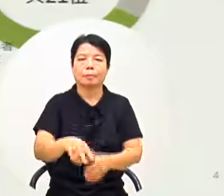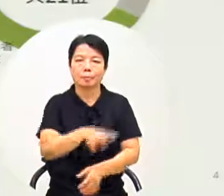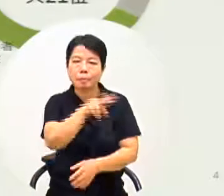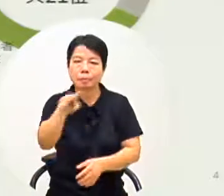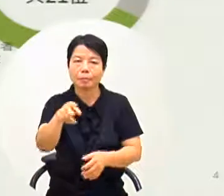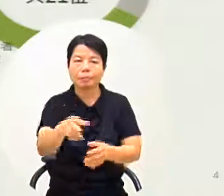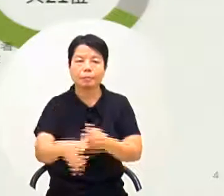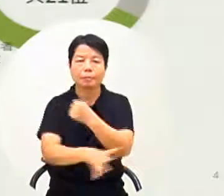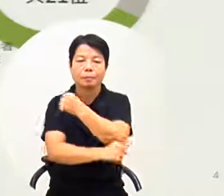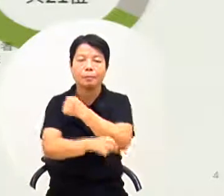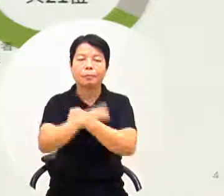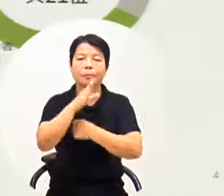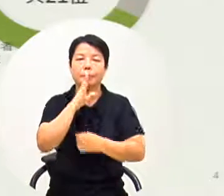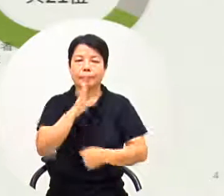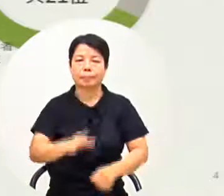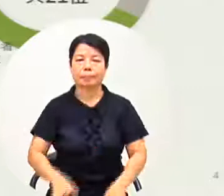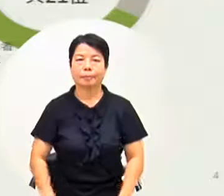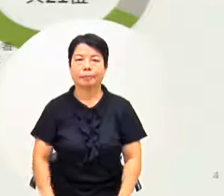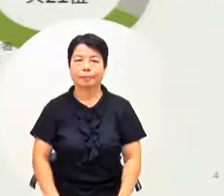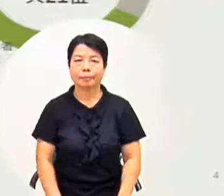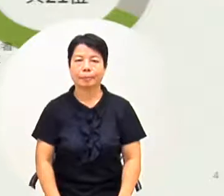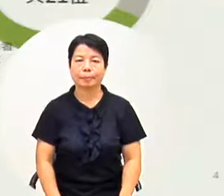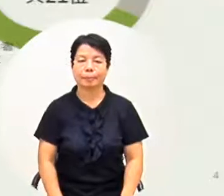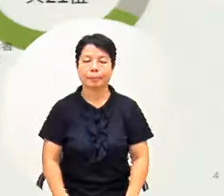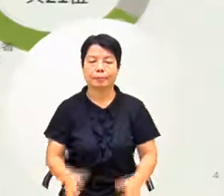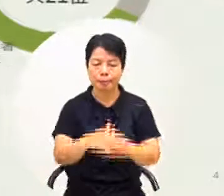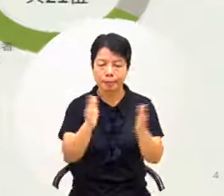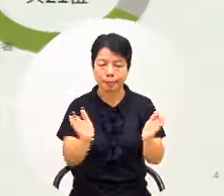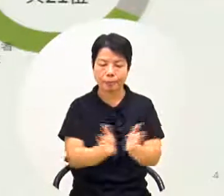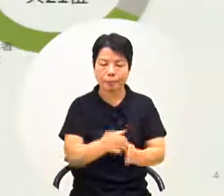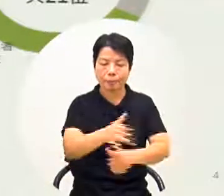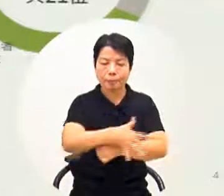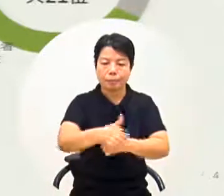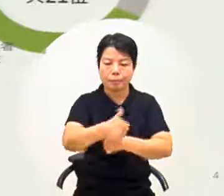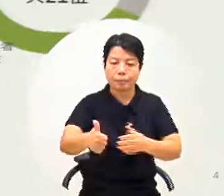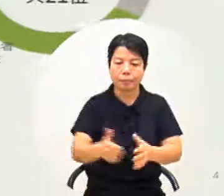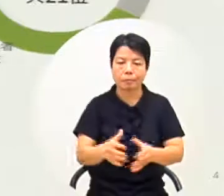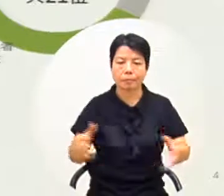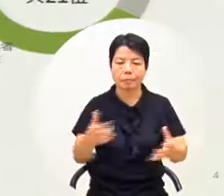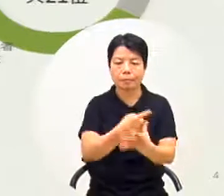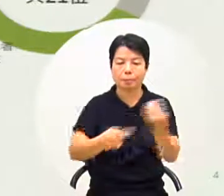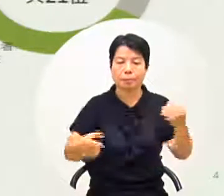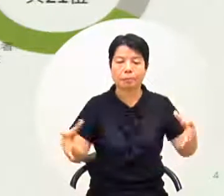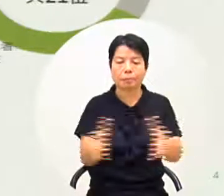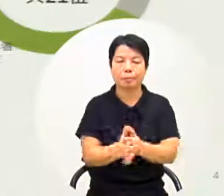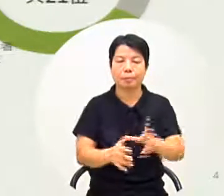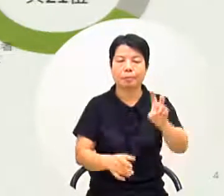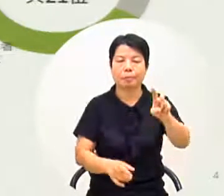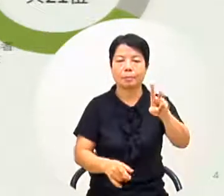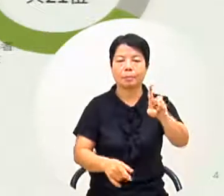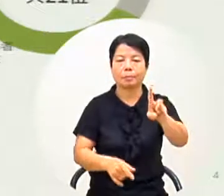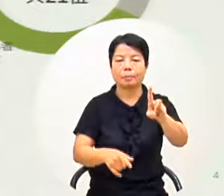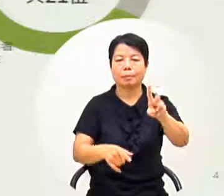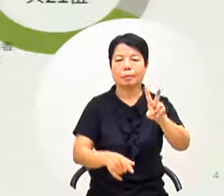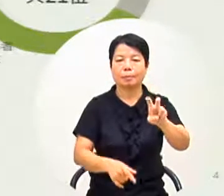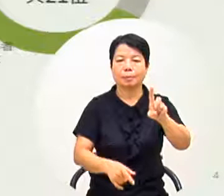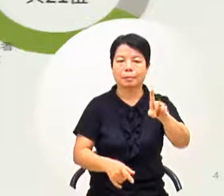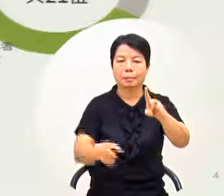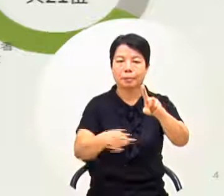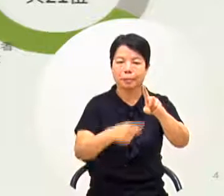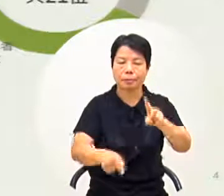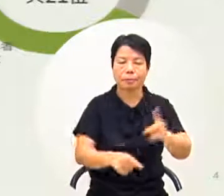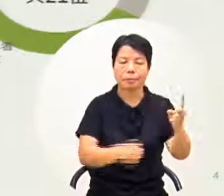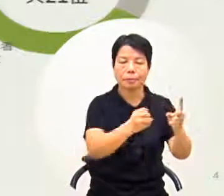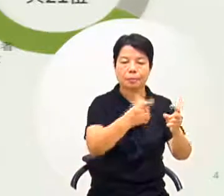本上呢，整个委员总共有21位，那任期呢是从106年的1月1号